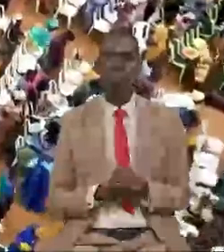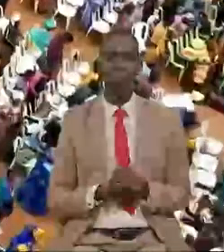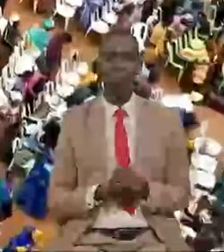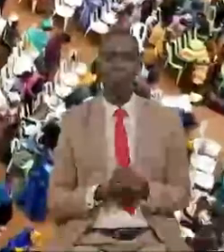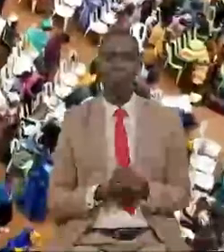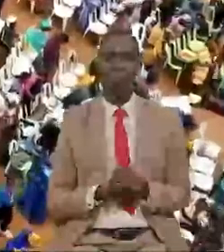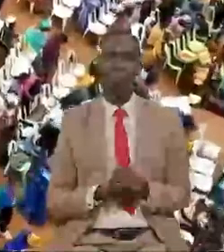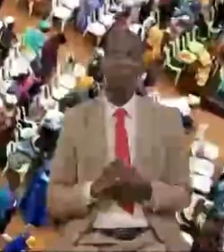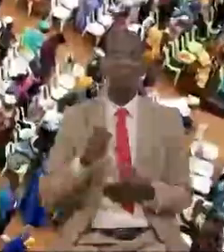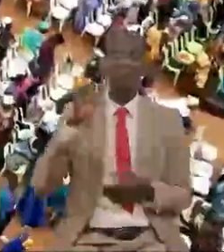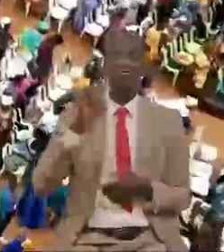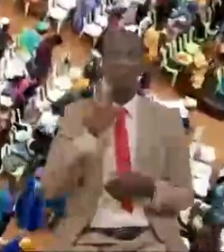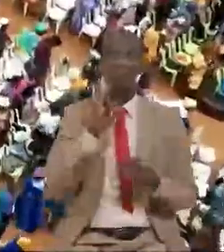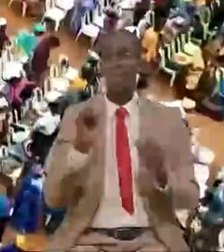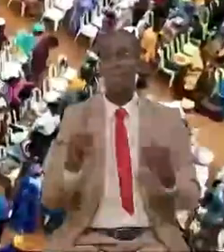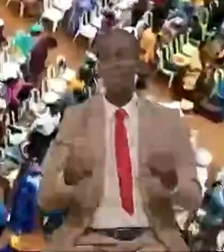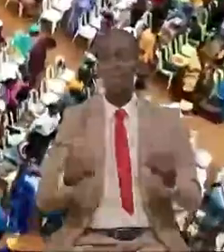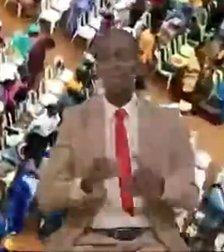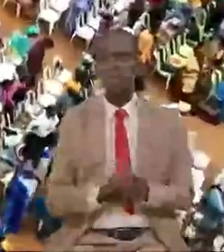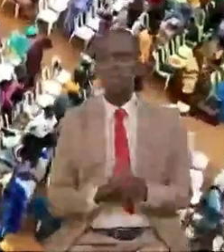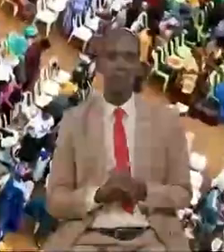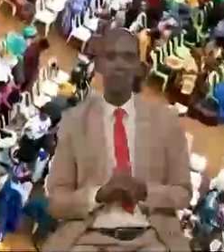Il est capable.